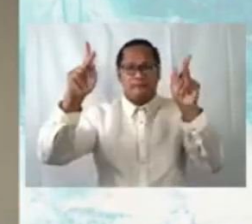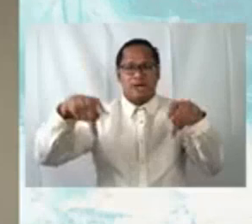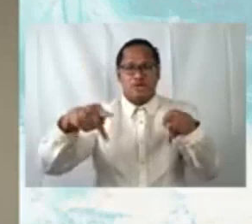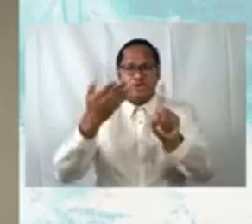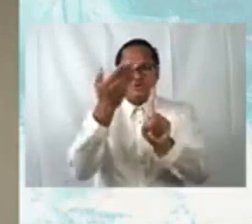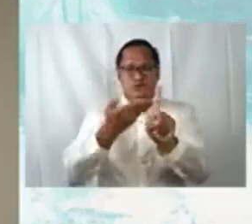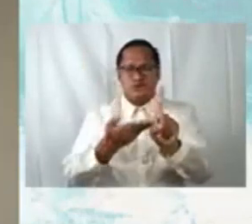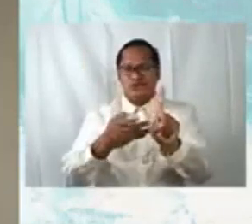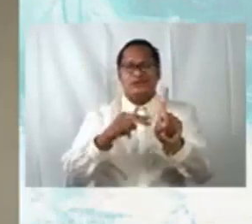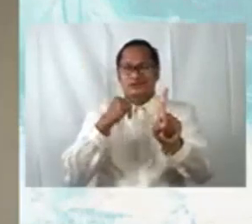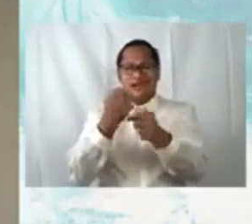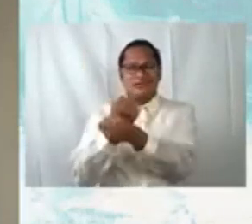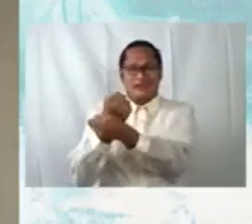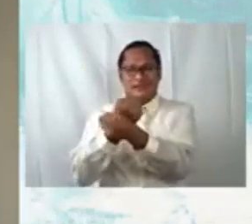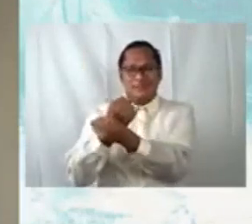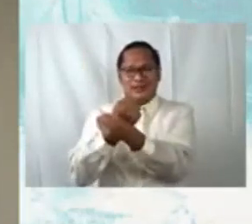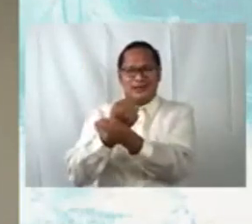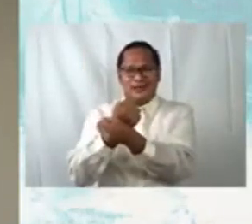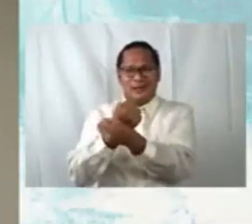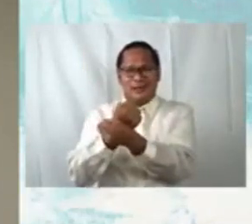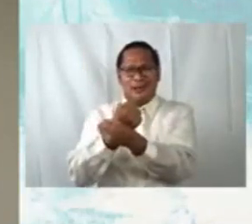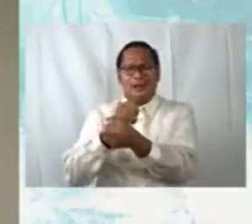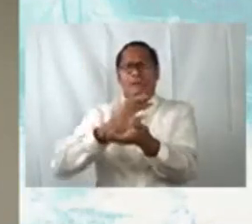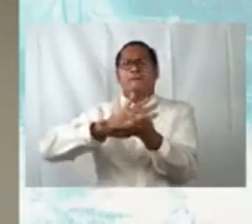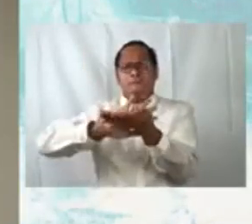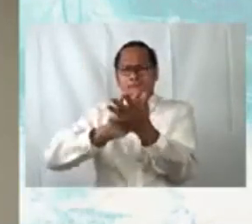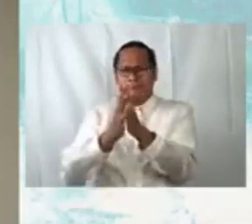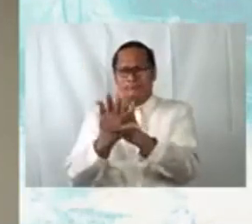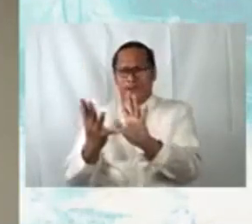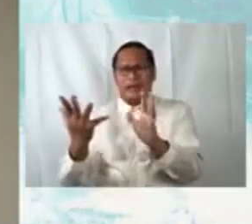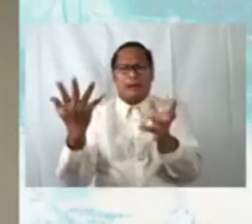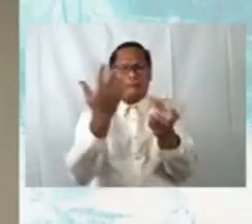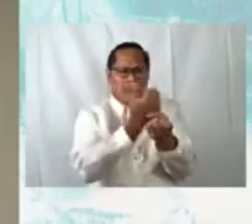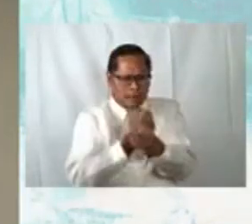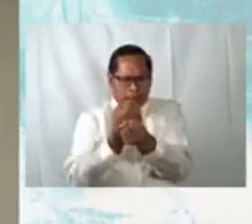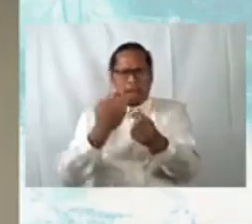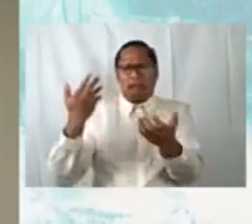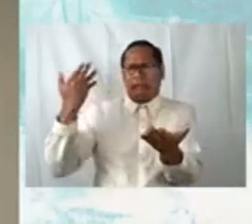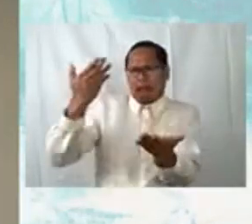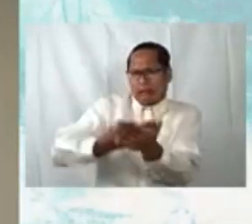hindi alipin, ay naging alipin pagdating ng Espanyol.